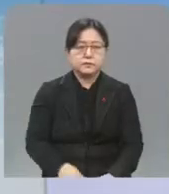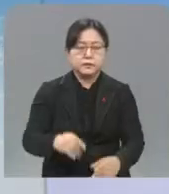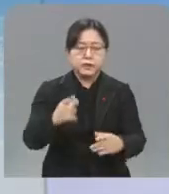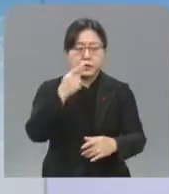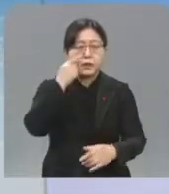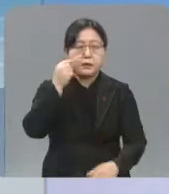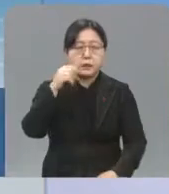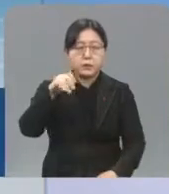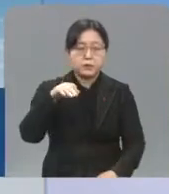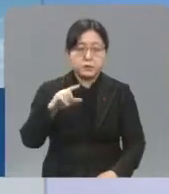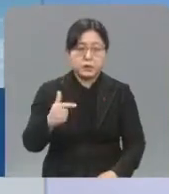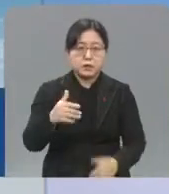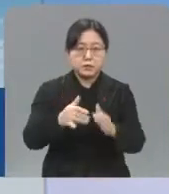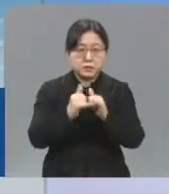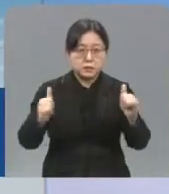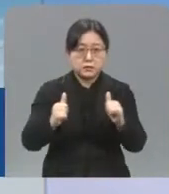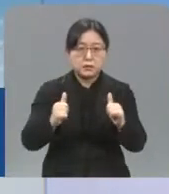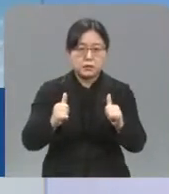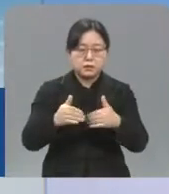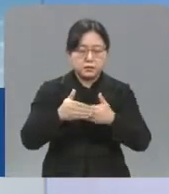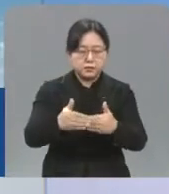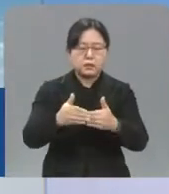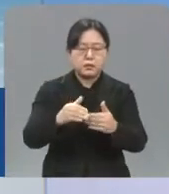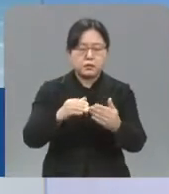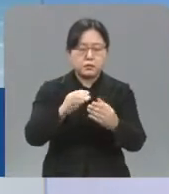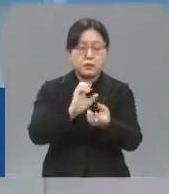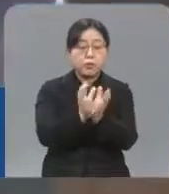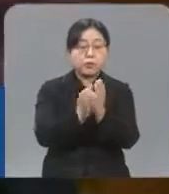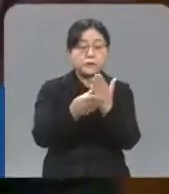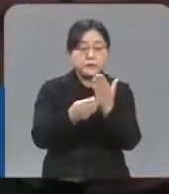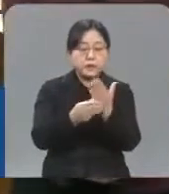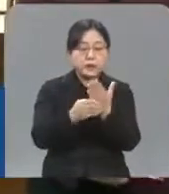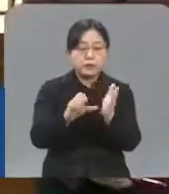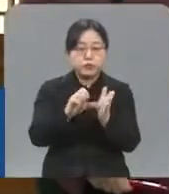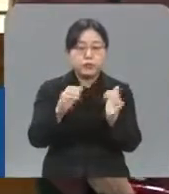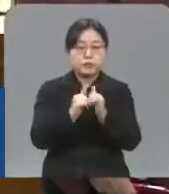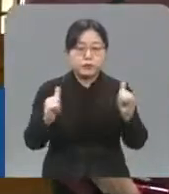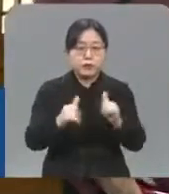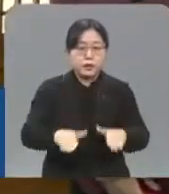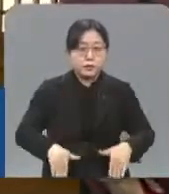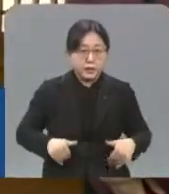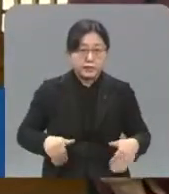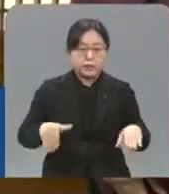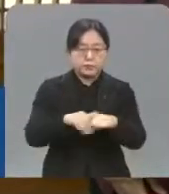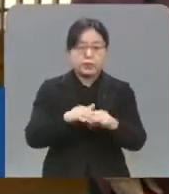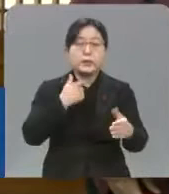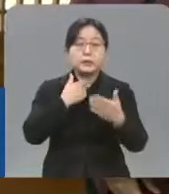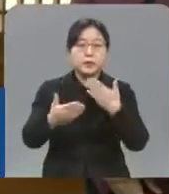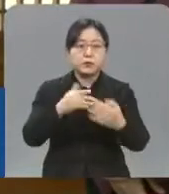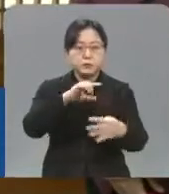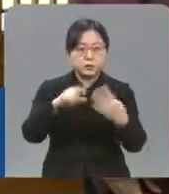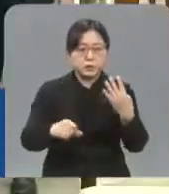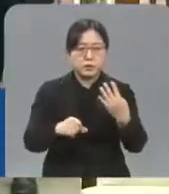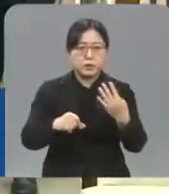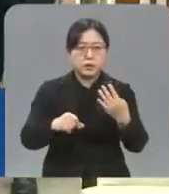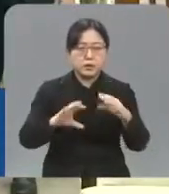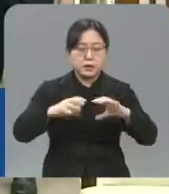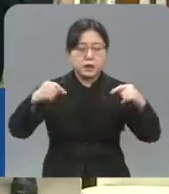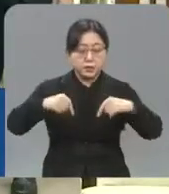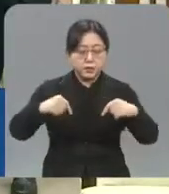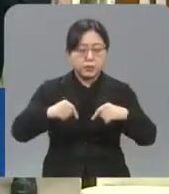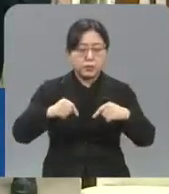일본 고치현 주민들을 대상으로 추진된 꽃차 명인과 함께하는 남도 문화체험 프로그램이 외교부